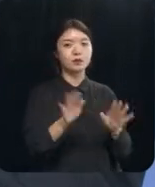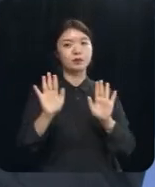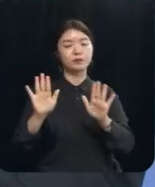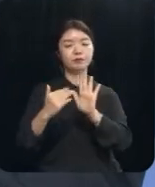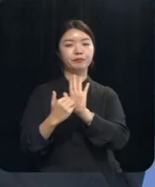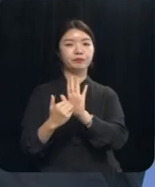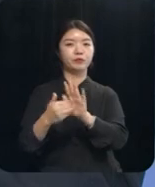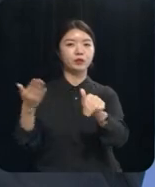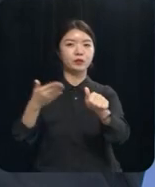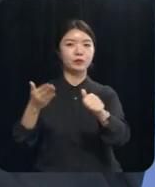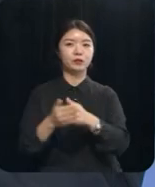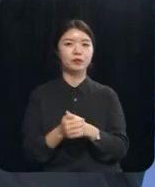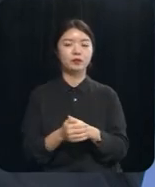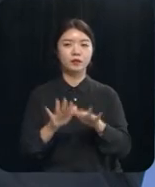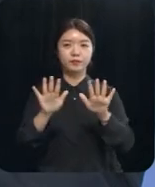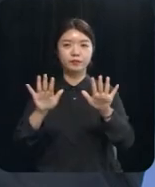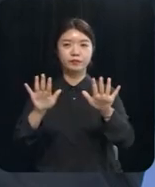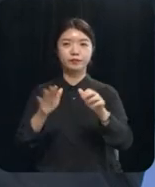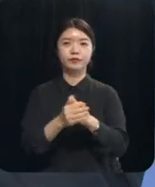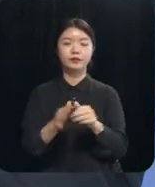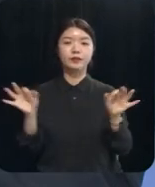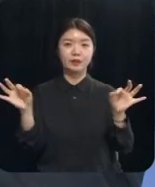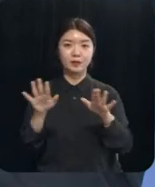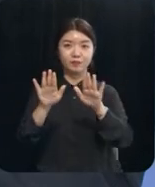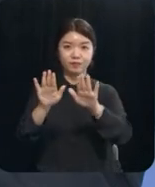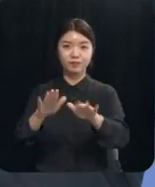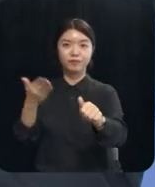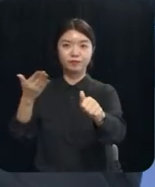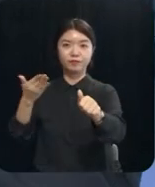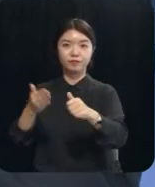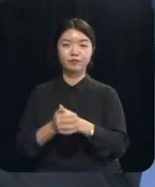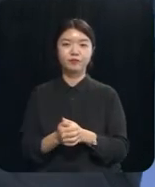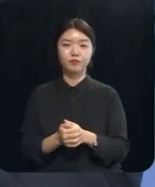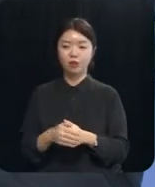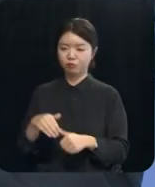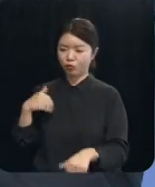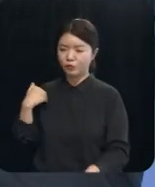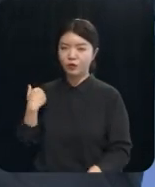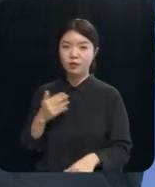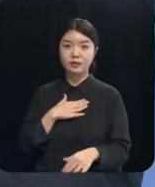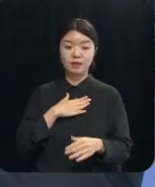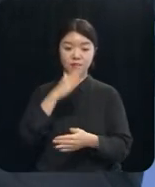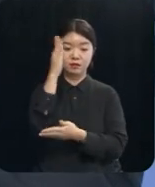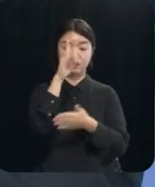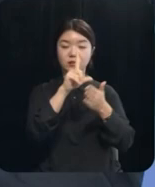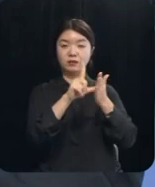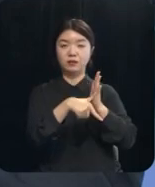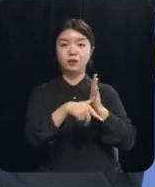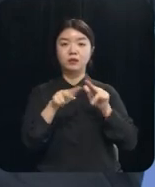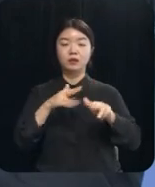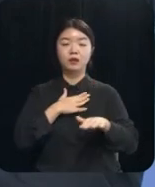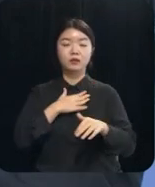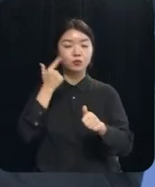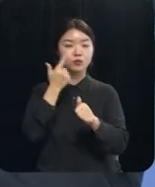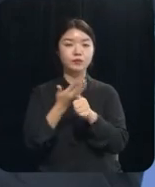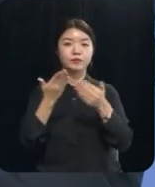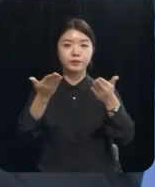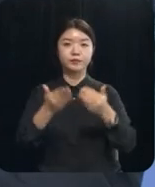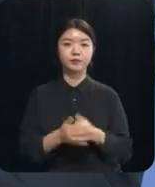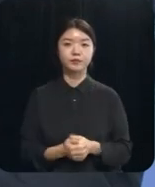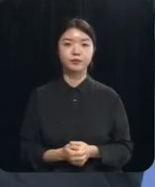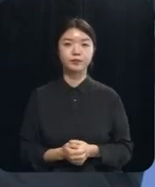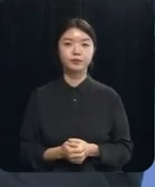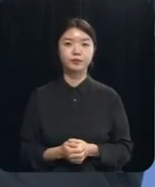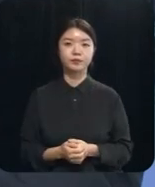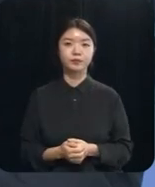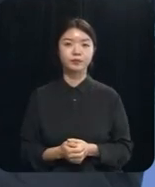끊어주시기 바랍니다. 제어 좀 해주시기 바랍니다. 후보님 잠시 진정을 해주시고요. 네. 예. 모르시면서 제 주도권입니다. 마시겠죠. 제가 질문하겠습니다. 네, 질문으로 계속 이어가 주시죠.